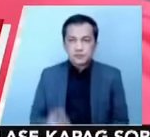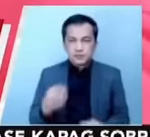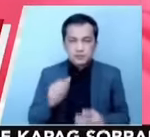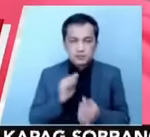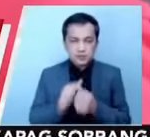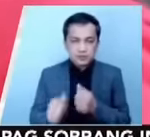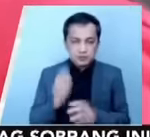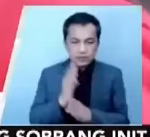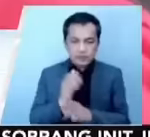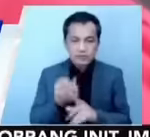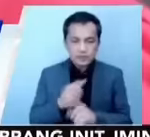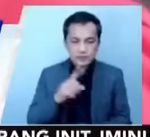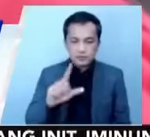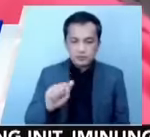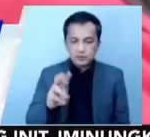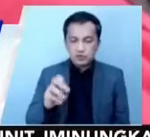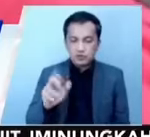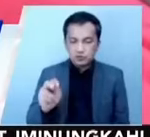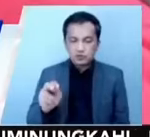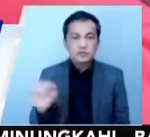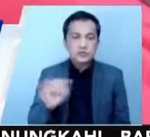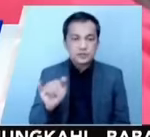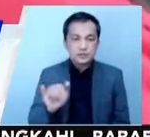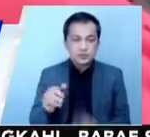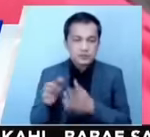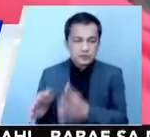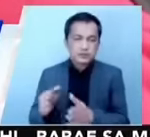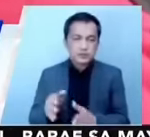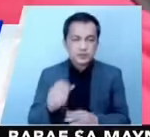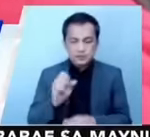Loton. Doon din ang daan, San Andres.